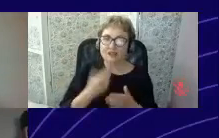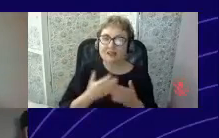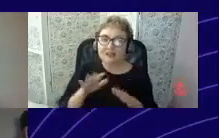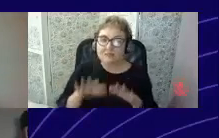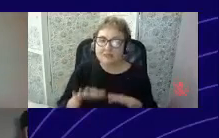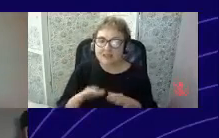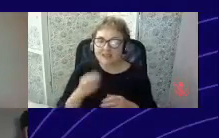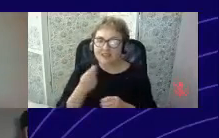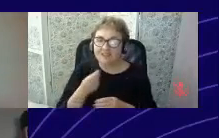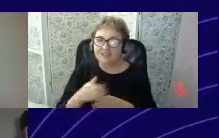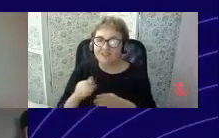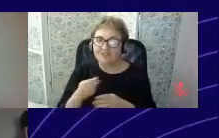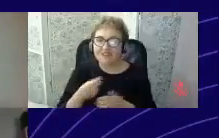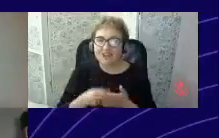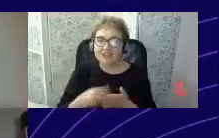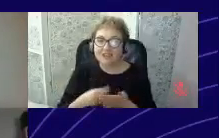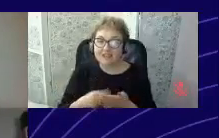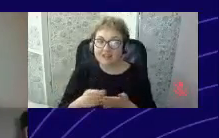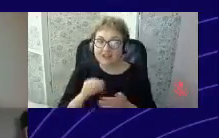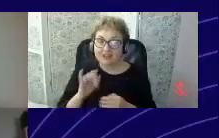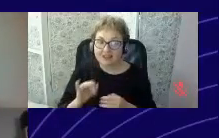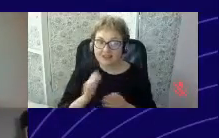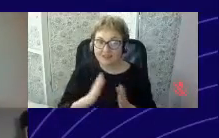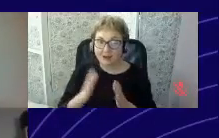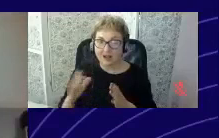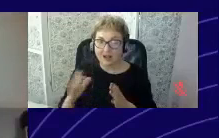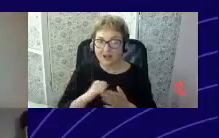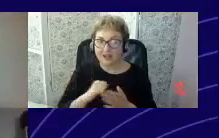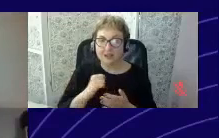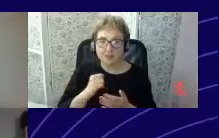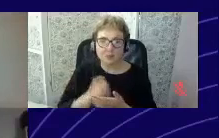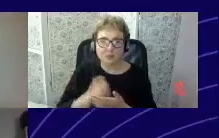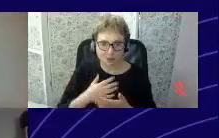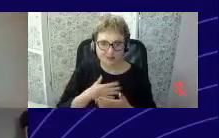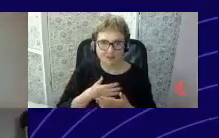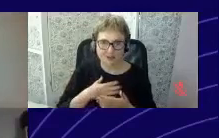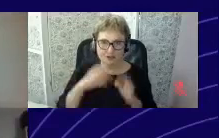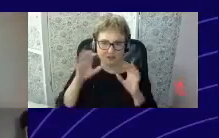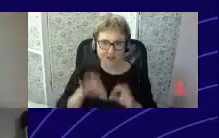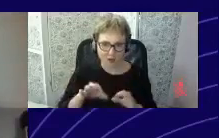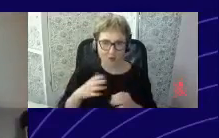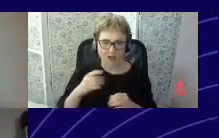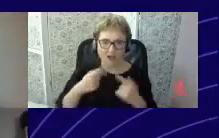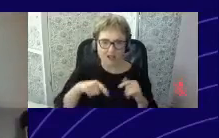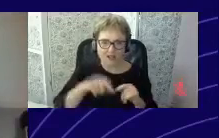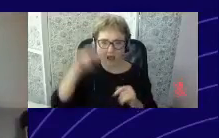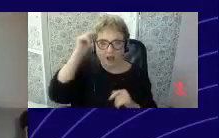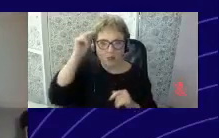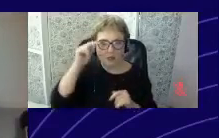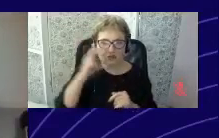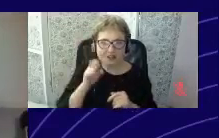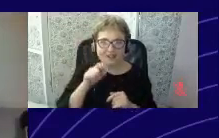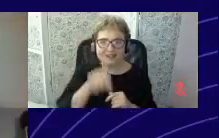это местное финансирование. Ну и в порядке, установленном нашим законом, организация